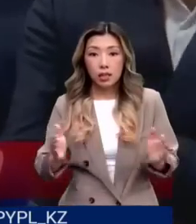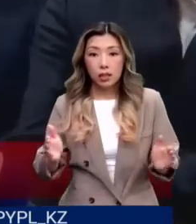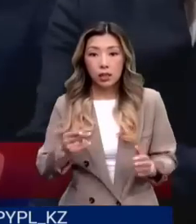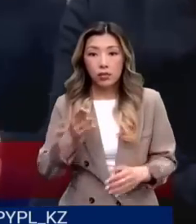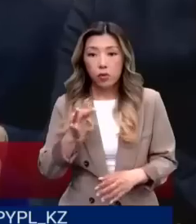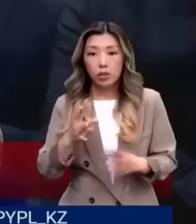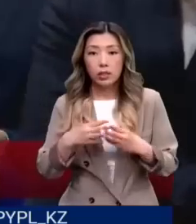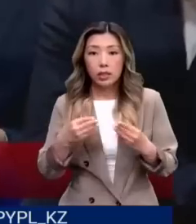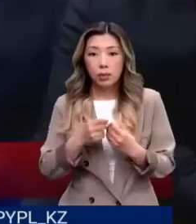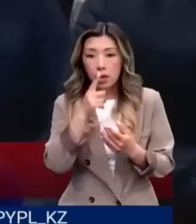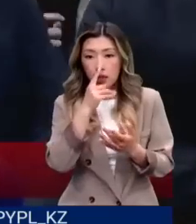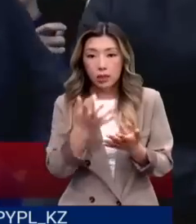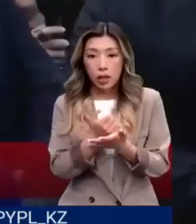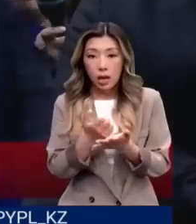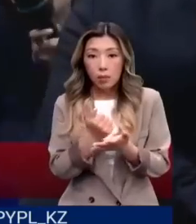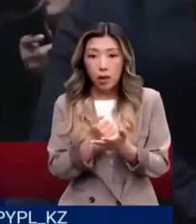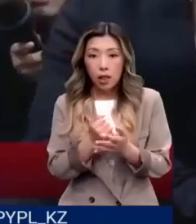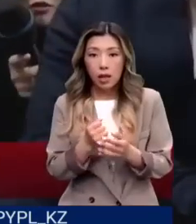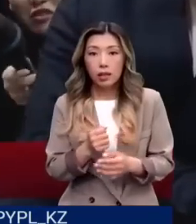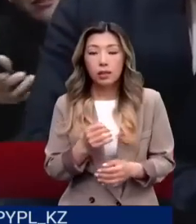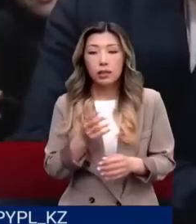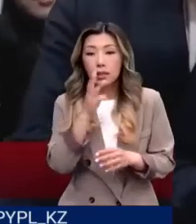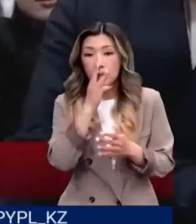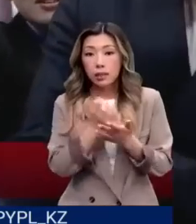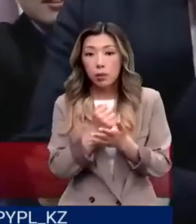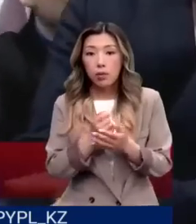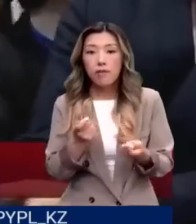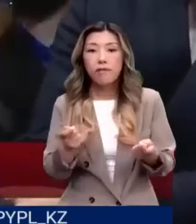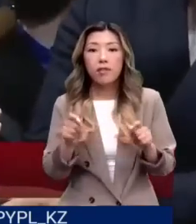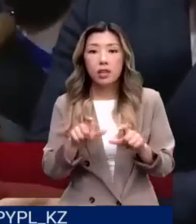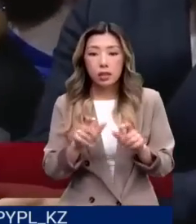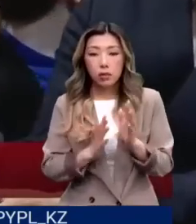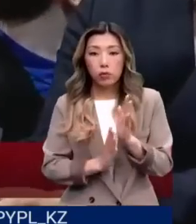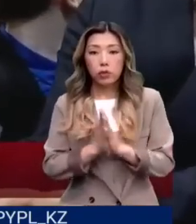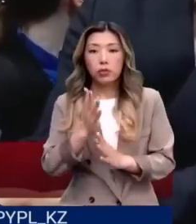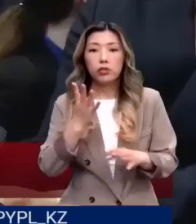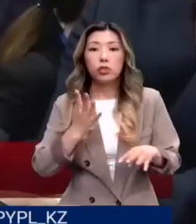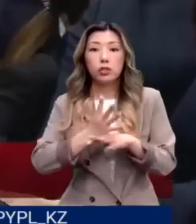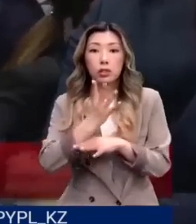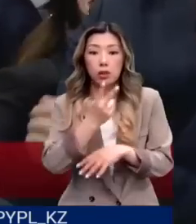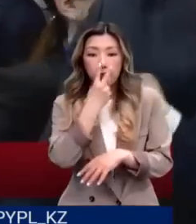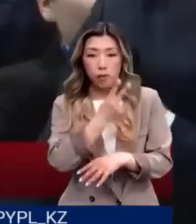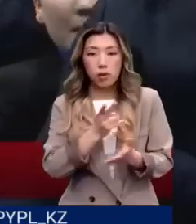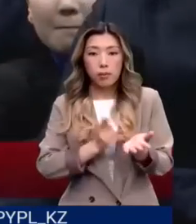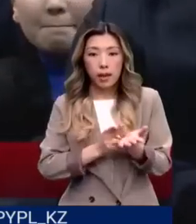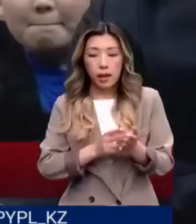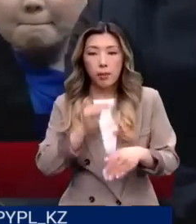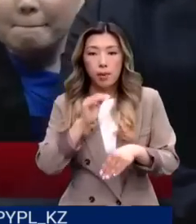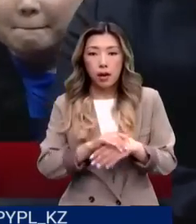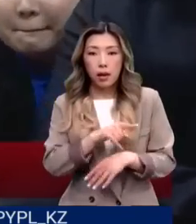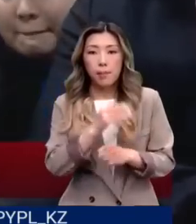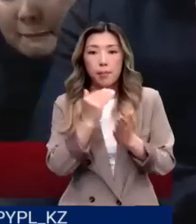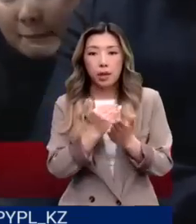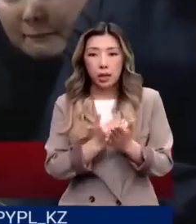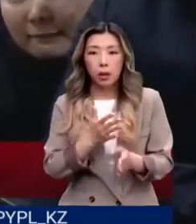семья, доходная часть вырос 4 раза. То есть это есть конкретные примеры и механизм реализации программ.